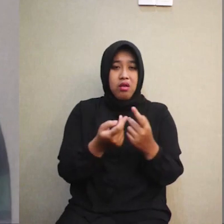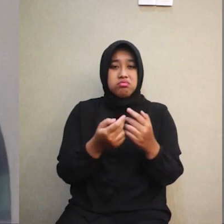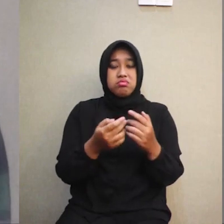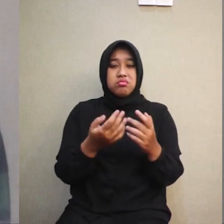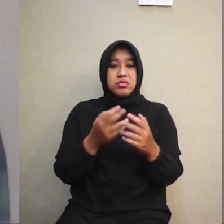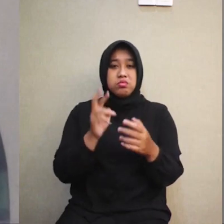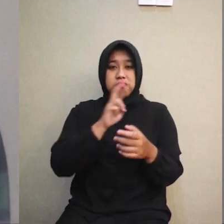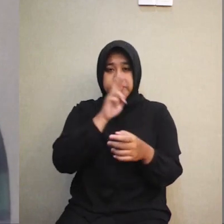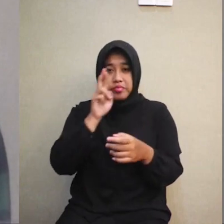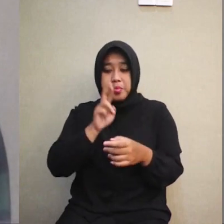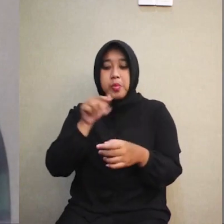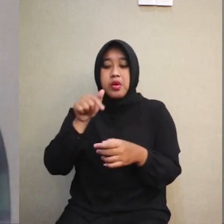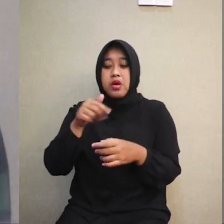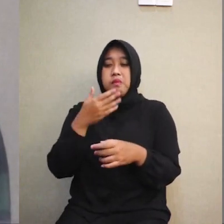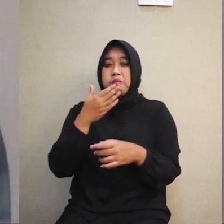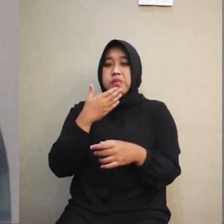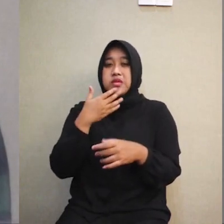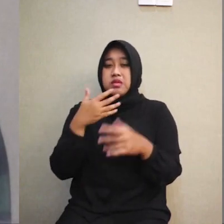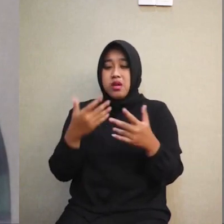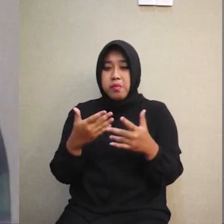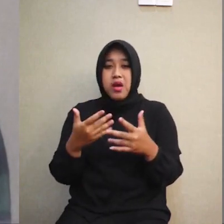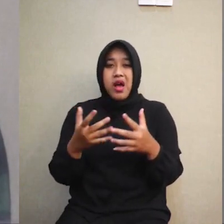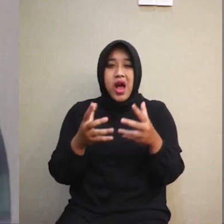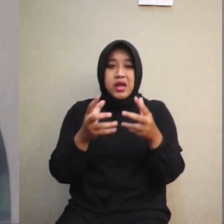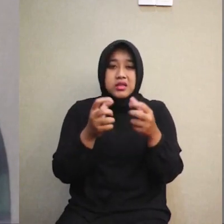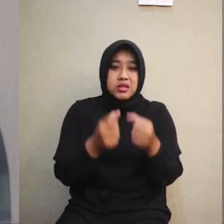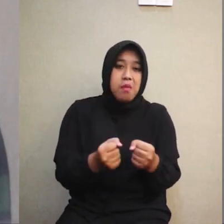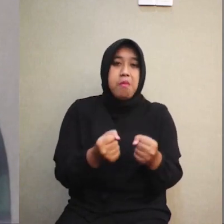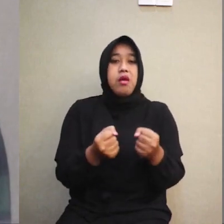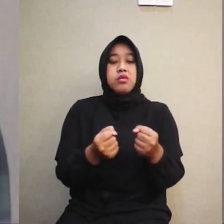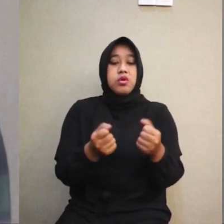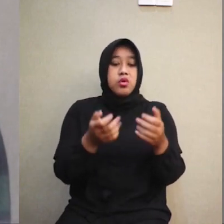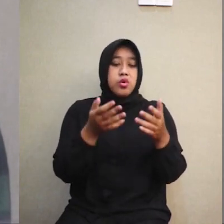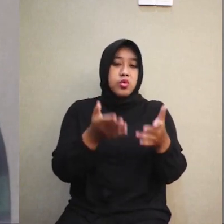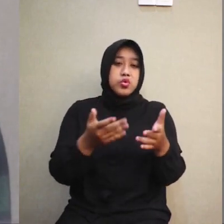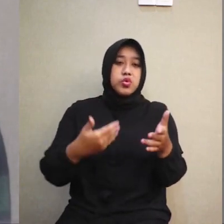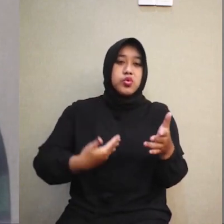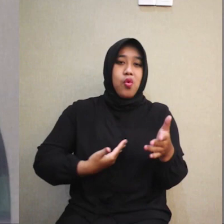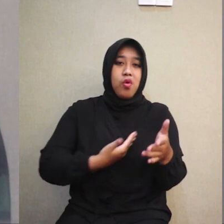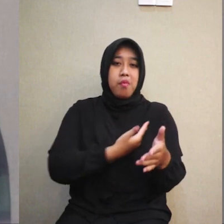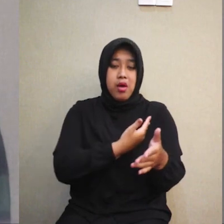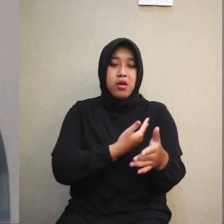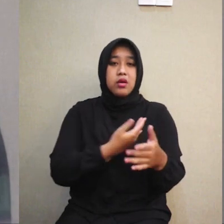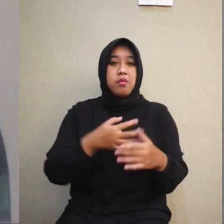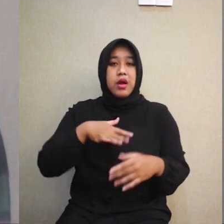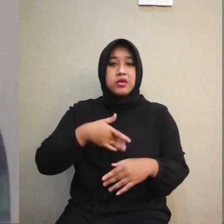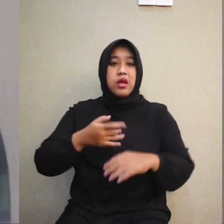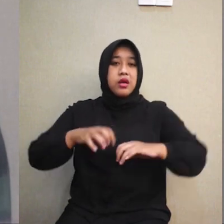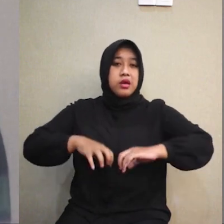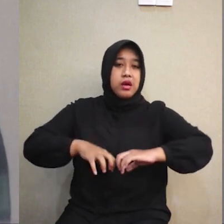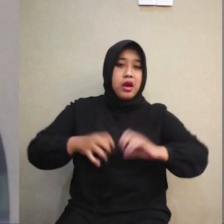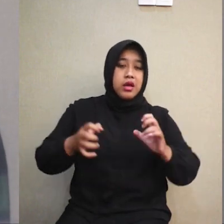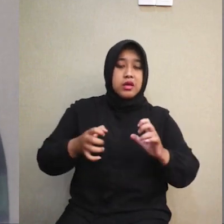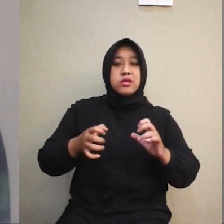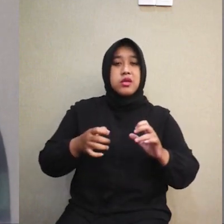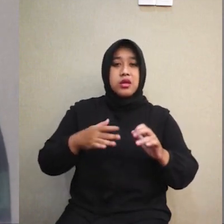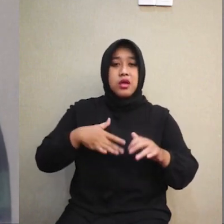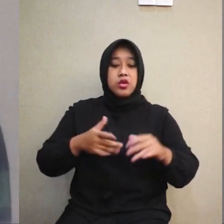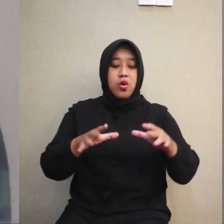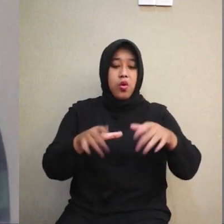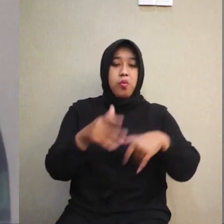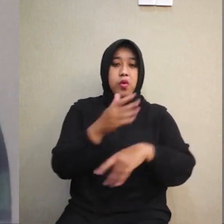ini tentu saja juga Ancaman bagi korban kekerasan bagi disabilitas